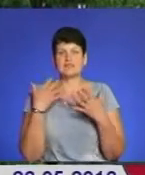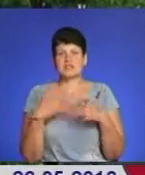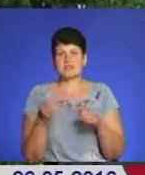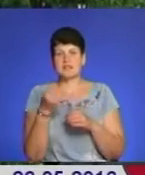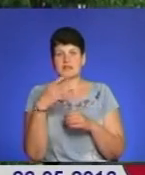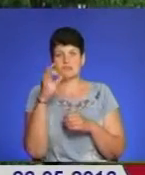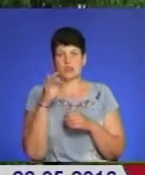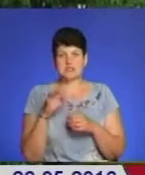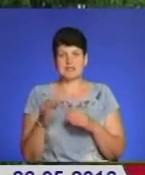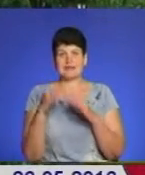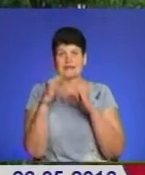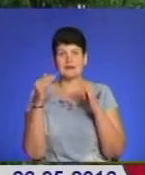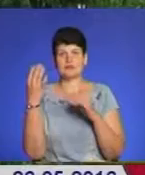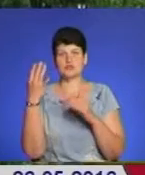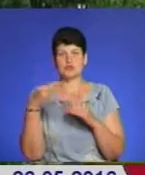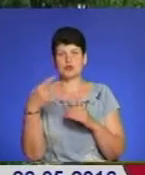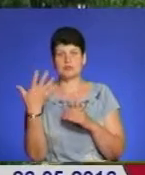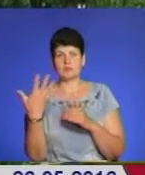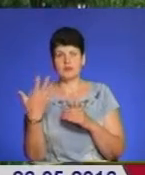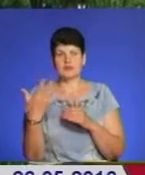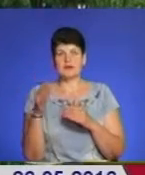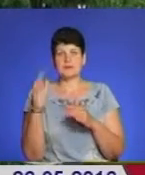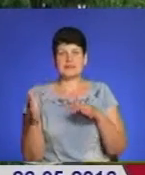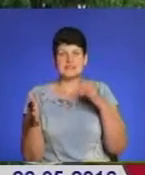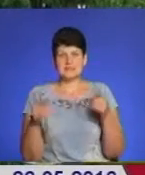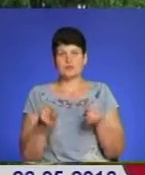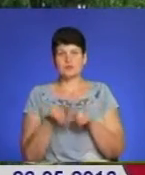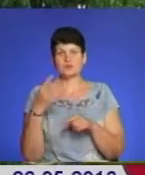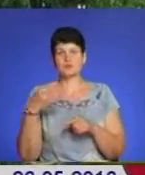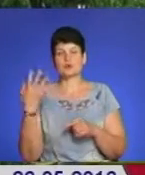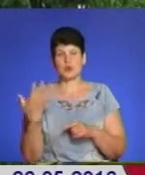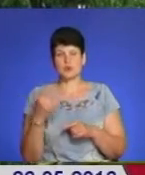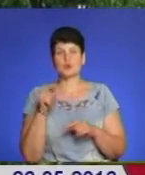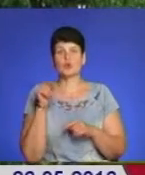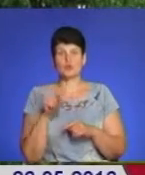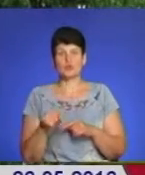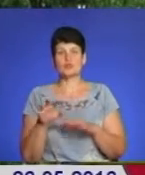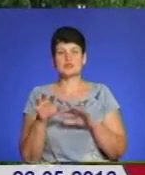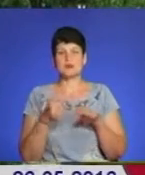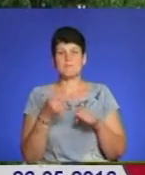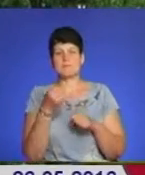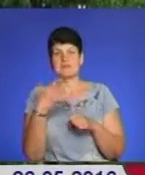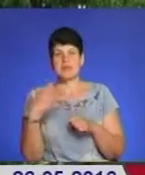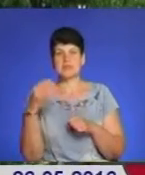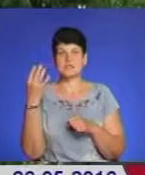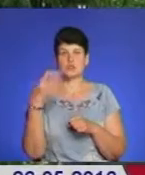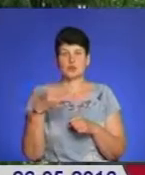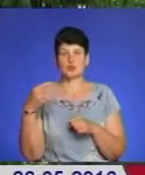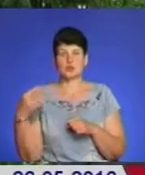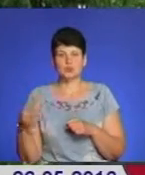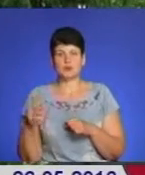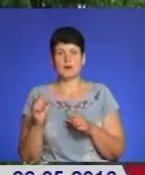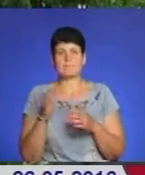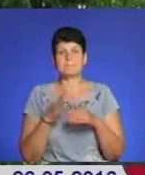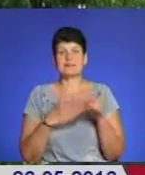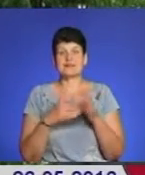теплової енергії. Дах 45, ціни теж десь під 45. Тому, забравши там 15, там 40, практично